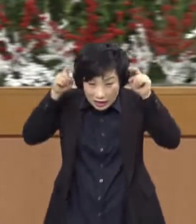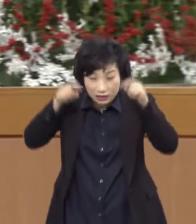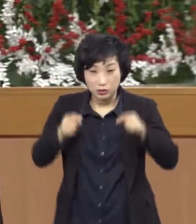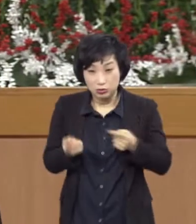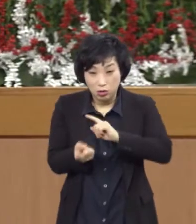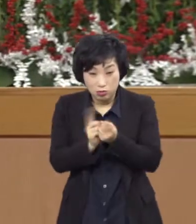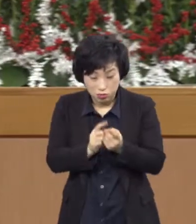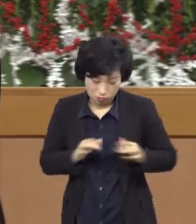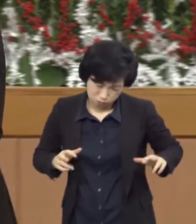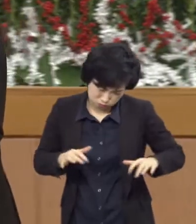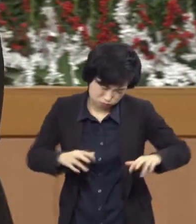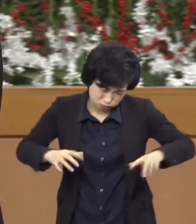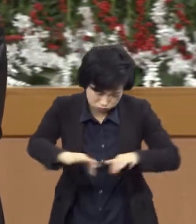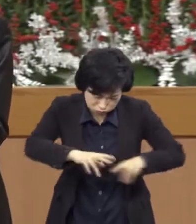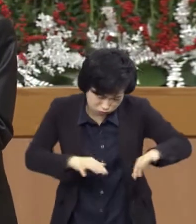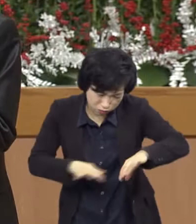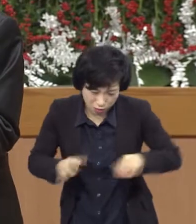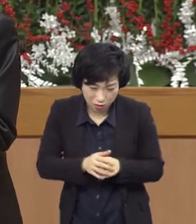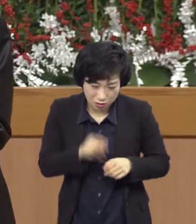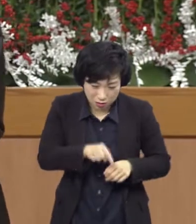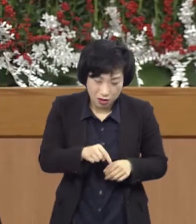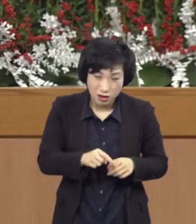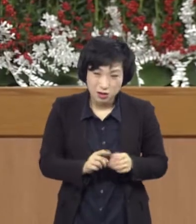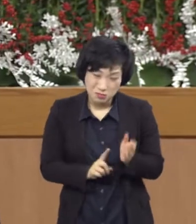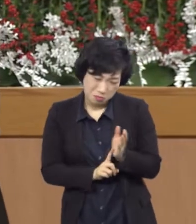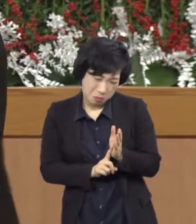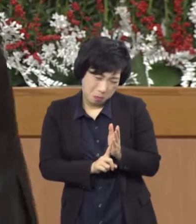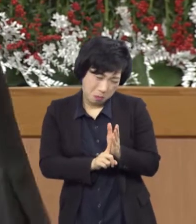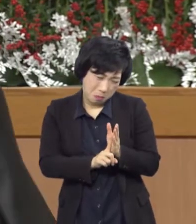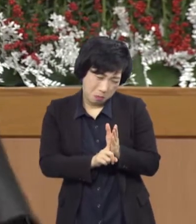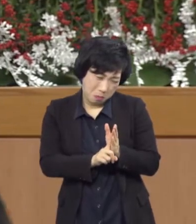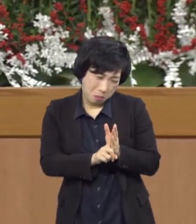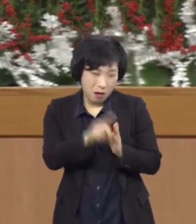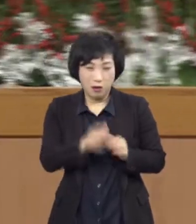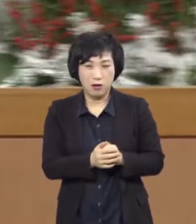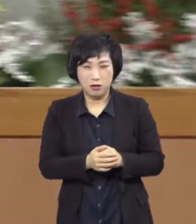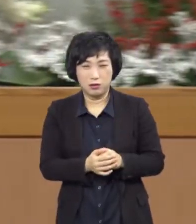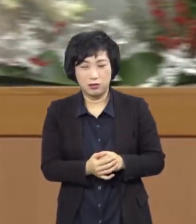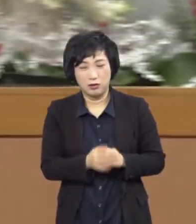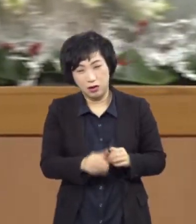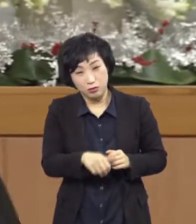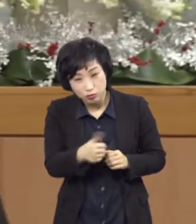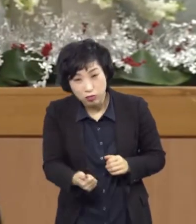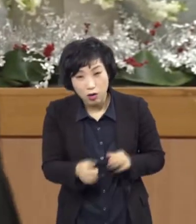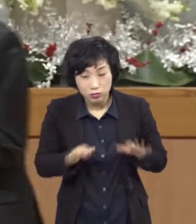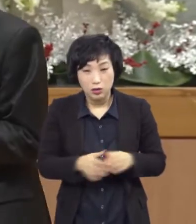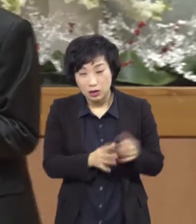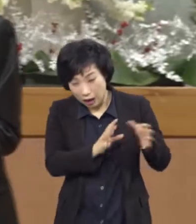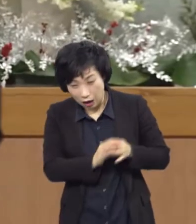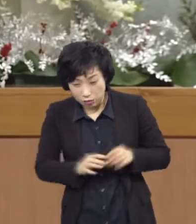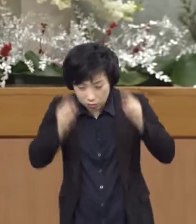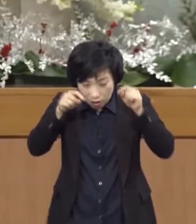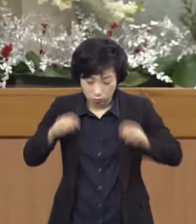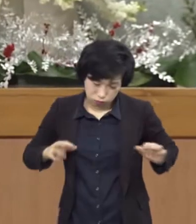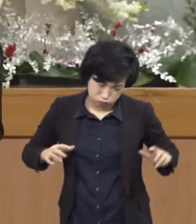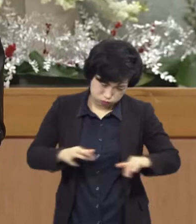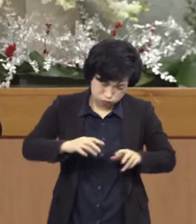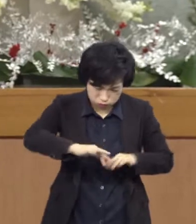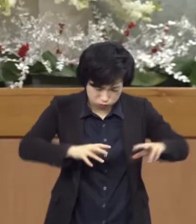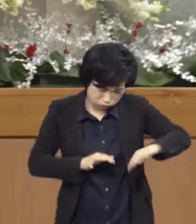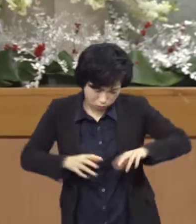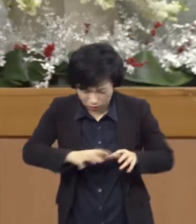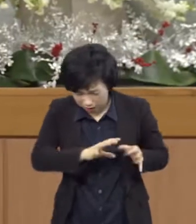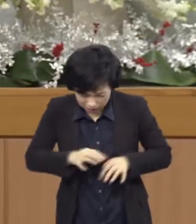모여가지고 가운데 있는 양이 온도에 뜨거워서 막 질색해서 자빠져도 또 모이고 또 자빠지고 또 모이고 정신이 없습니다. 막 이렇게